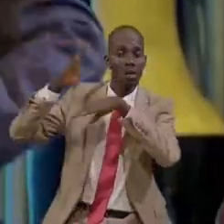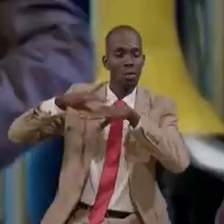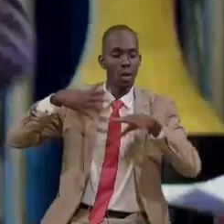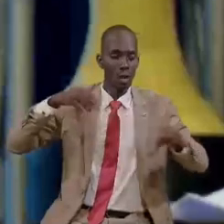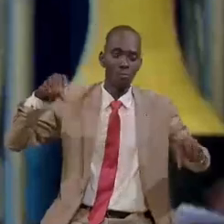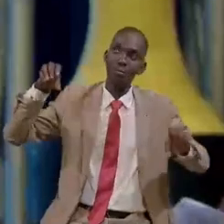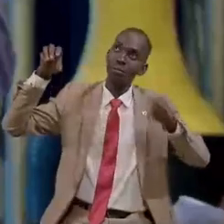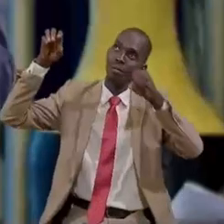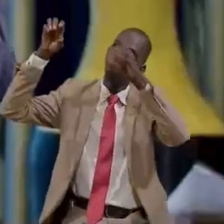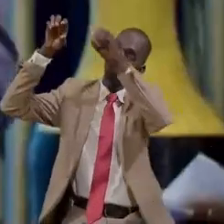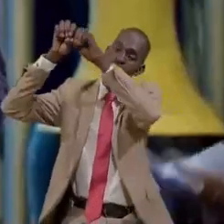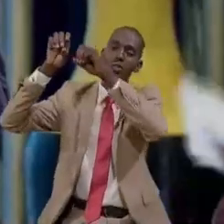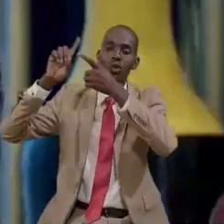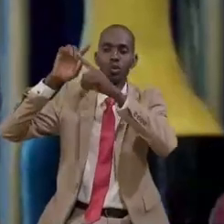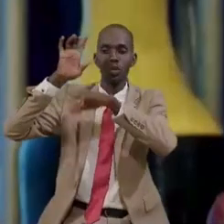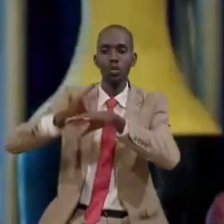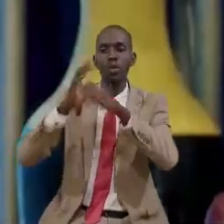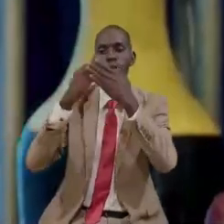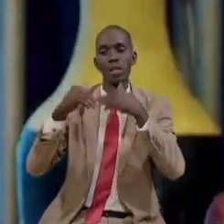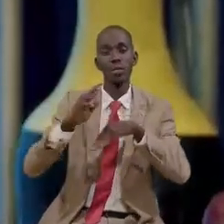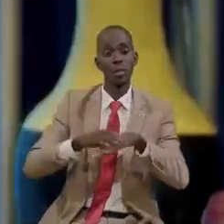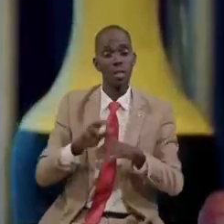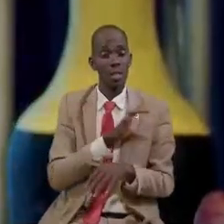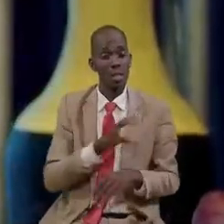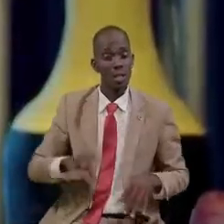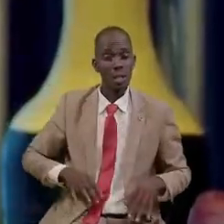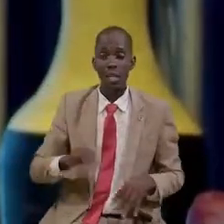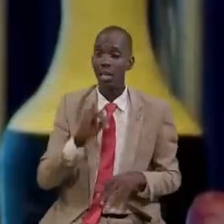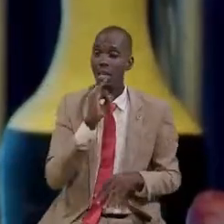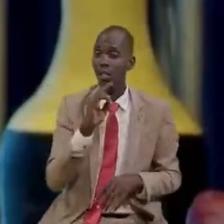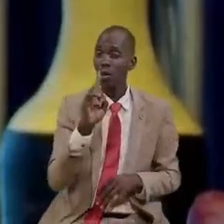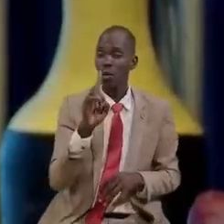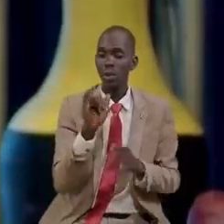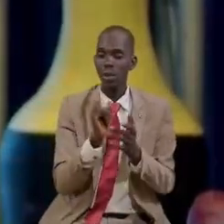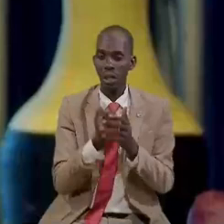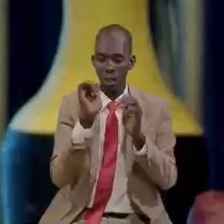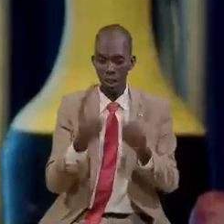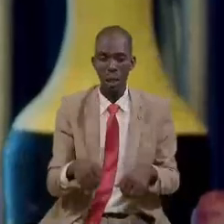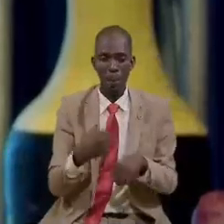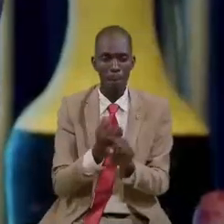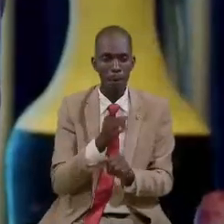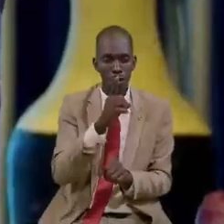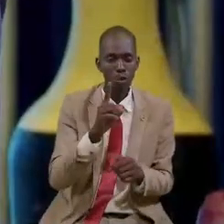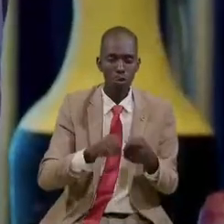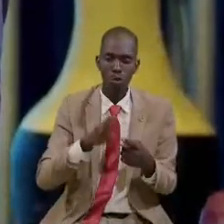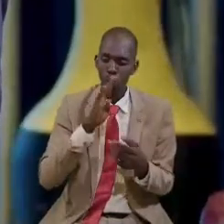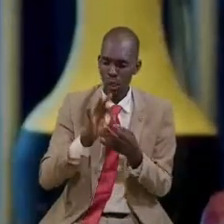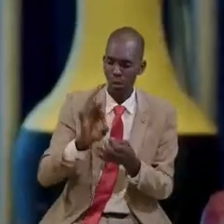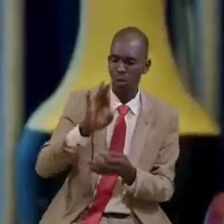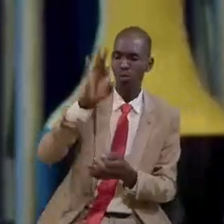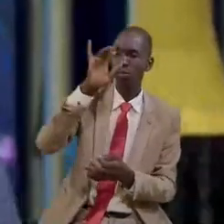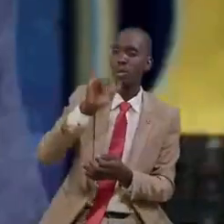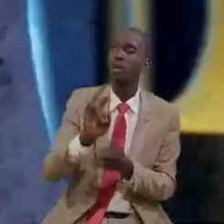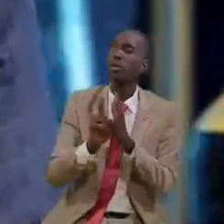pour toucher au ciel. C'est lui qui vous rend spirituellement élancé, tant élancé